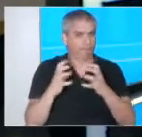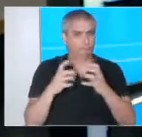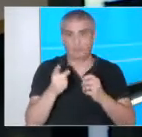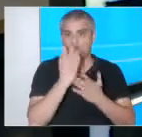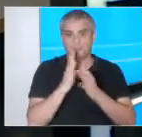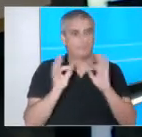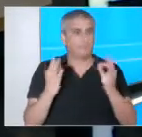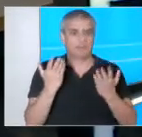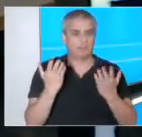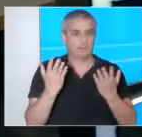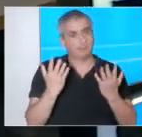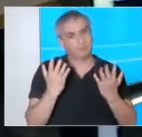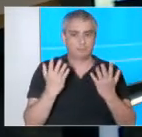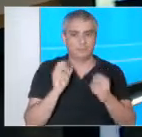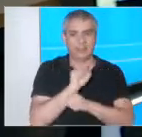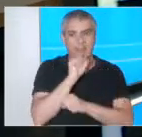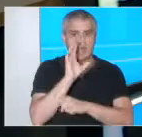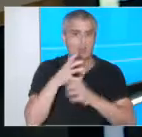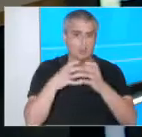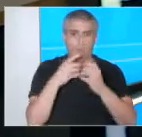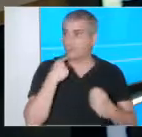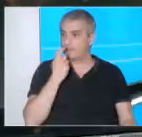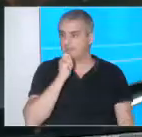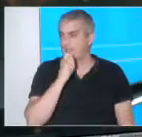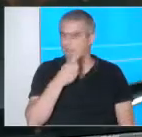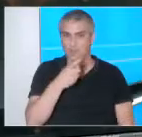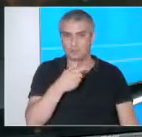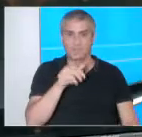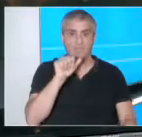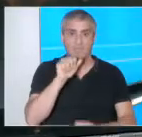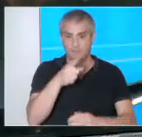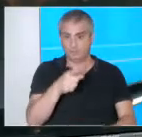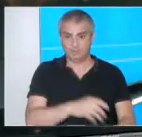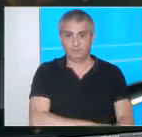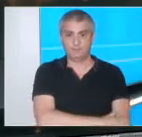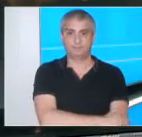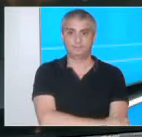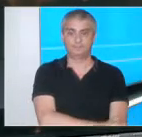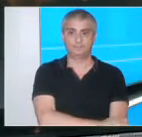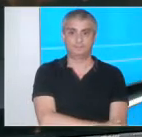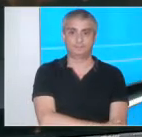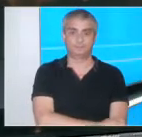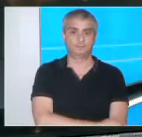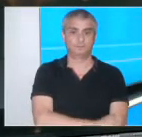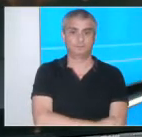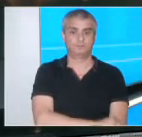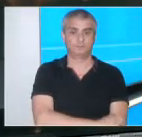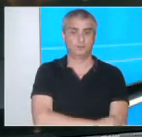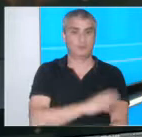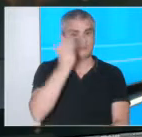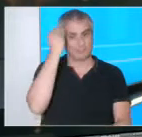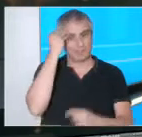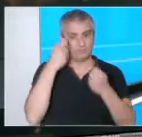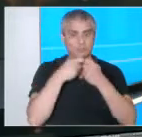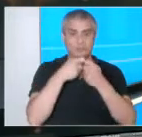כבר מתחיל קצת לערער אודות הגוש, אמרת ברעיון, כמדומני אצל אבי ידידינו, שאולי הייתם צריכים קצת ללמוד